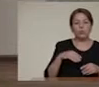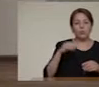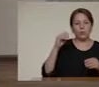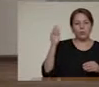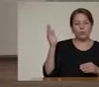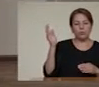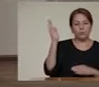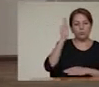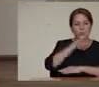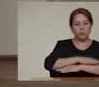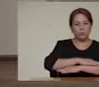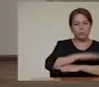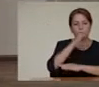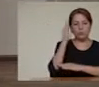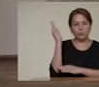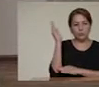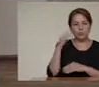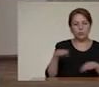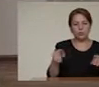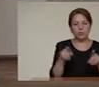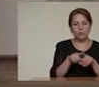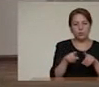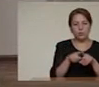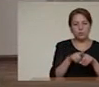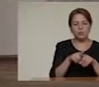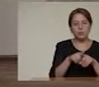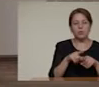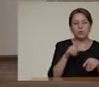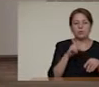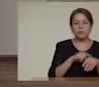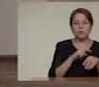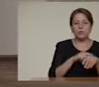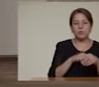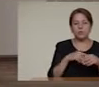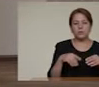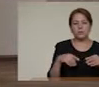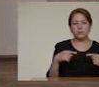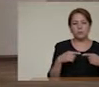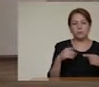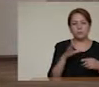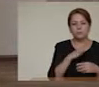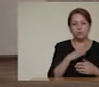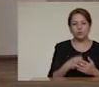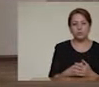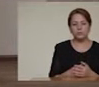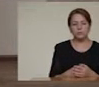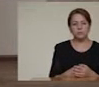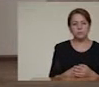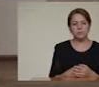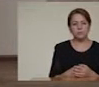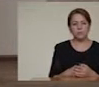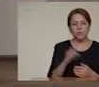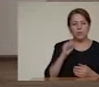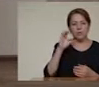tun va kunning teng soatlarga to'g'ri kelishi hisoblanadi.